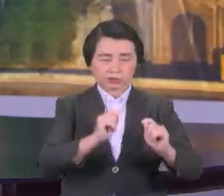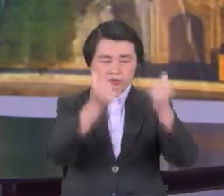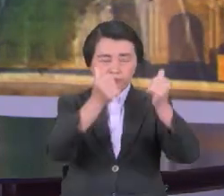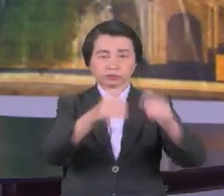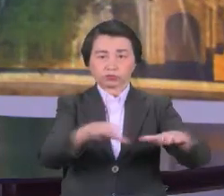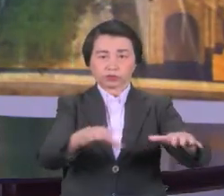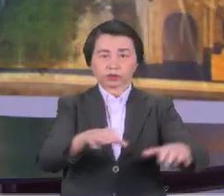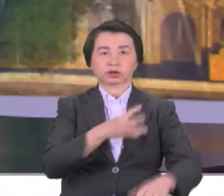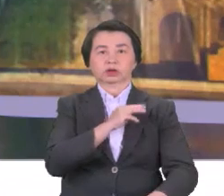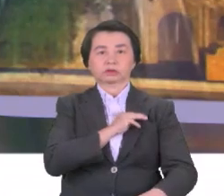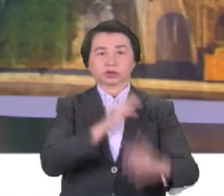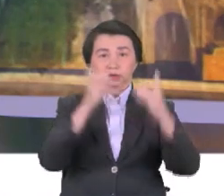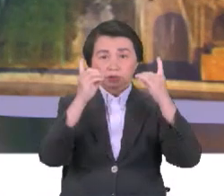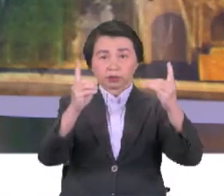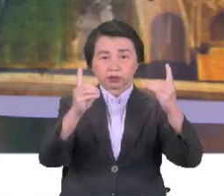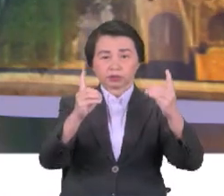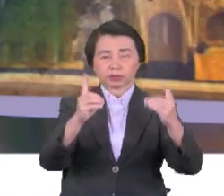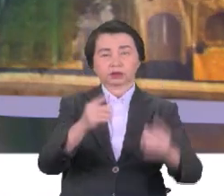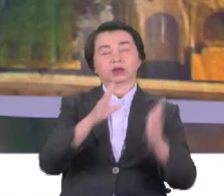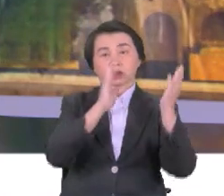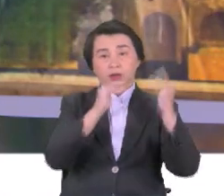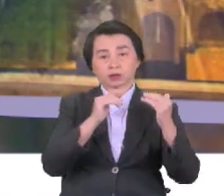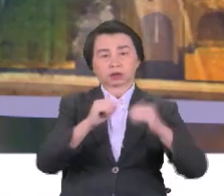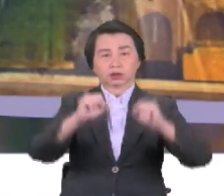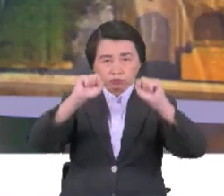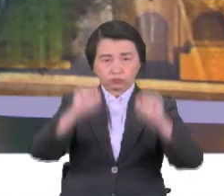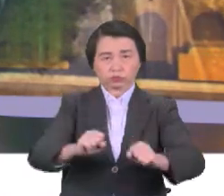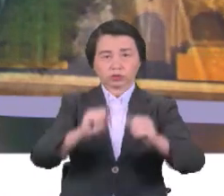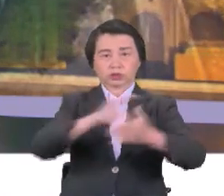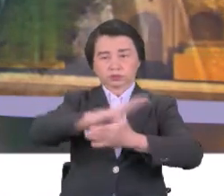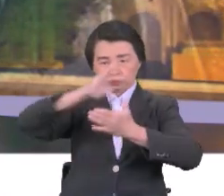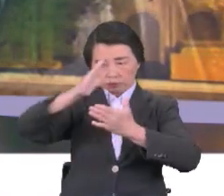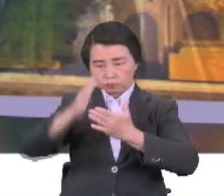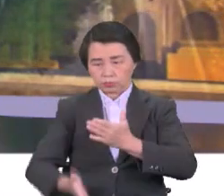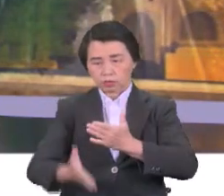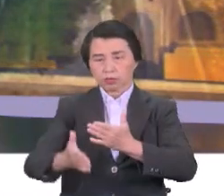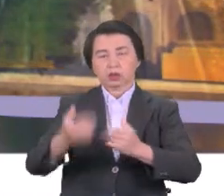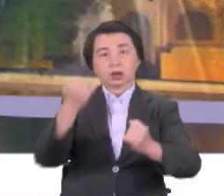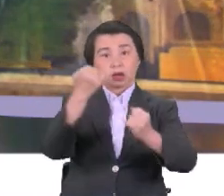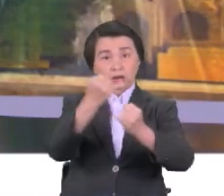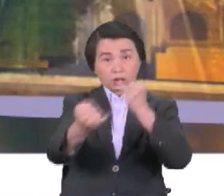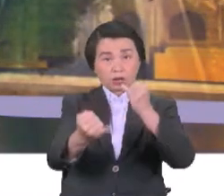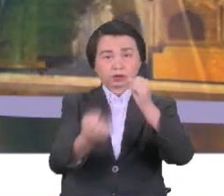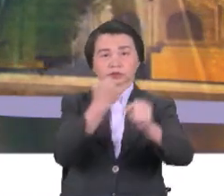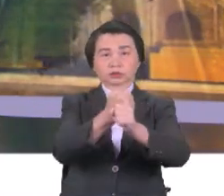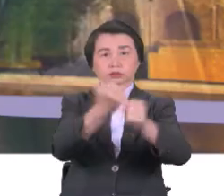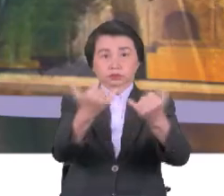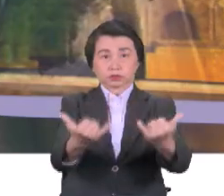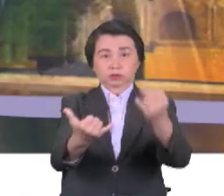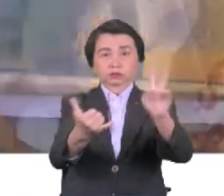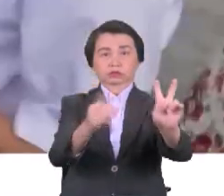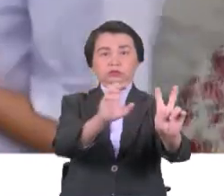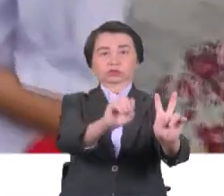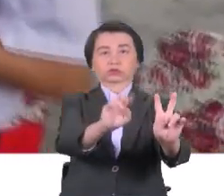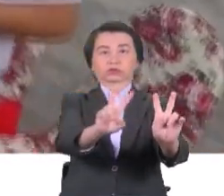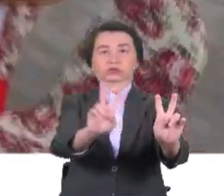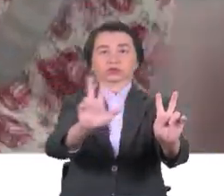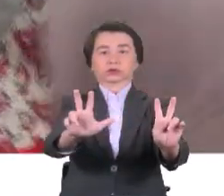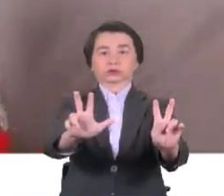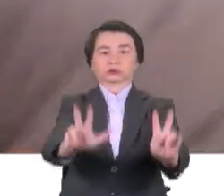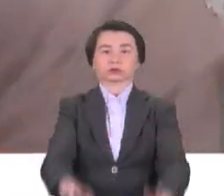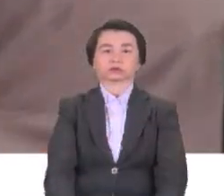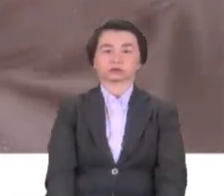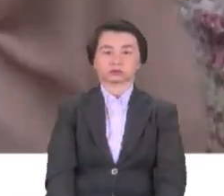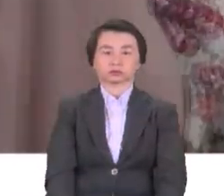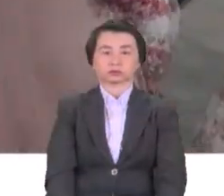disegerakan. Menteri Pendidikan Fadina Siddiq berharap ia dapat diselesaikan menjelang akhir tahun ini.